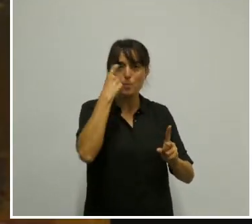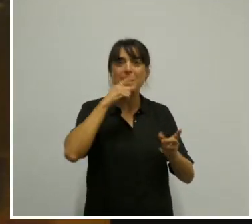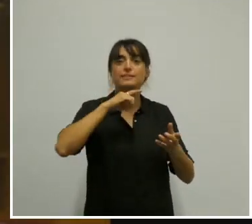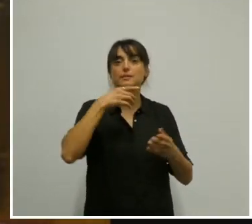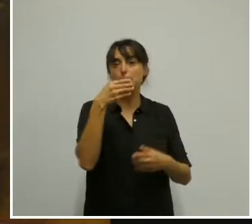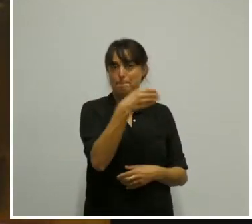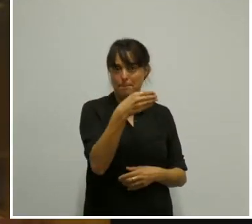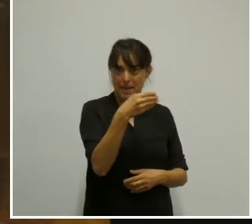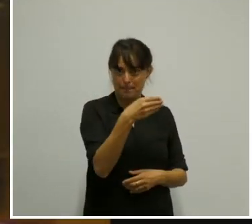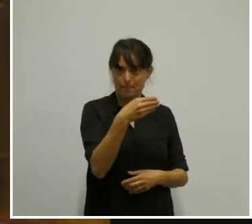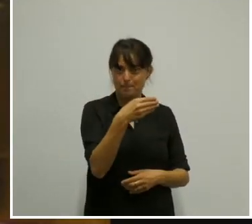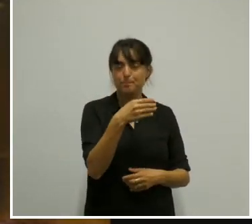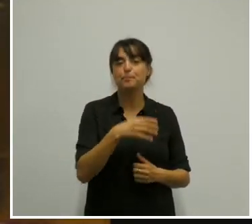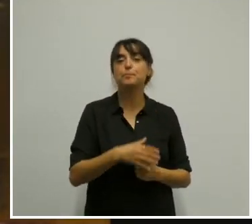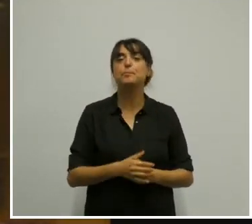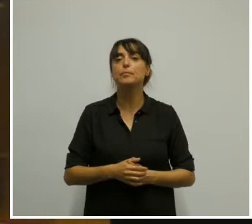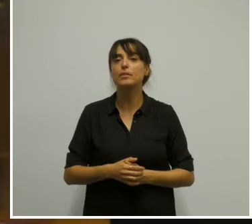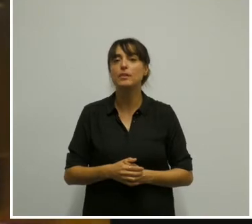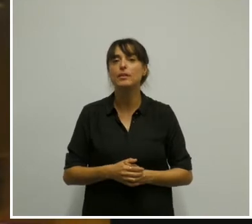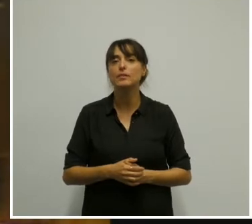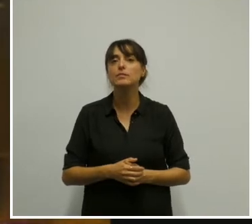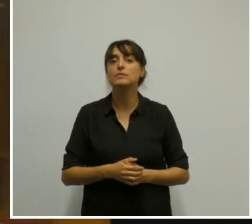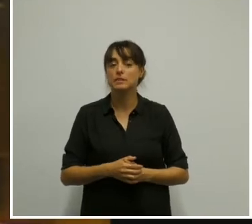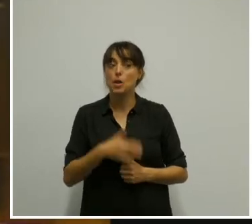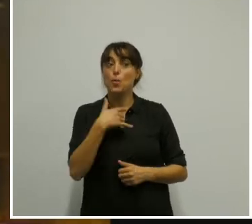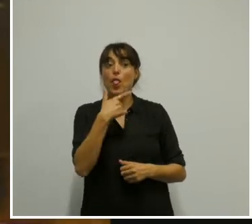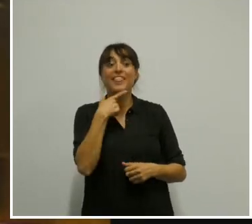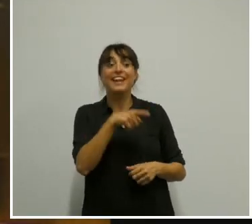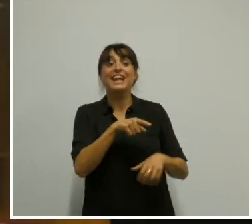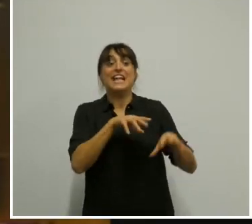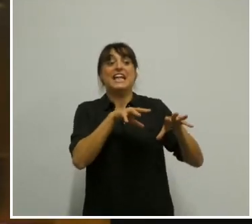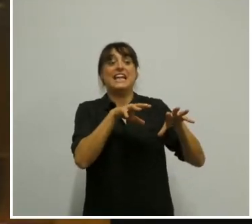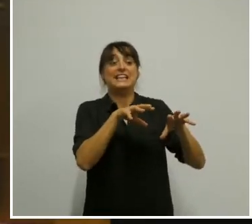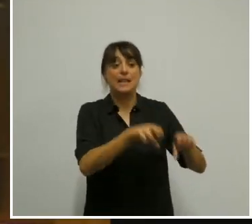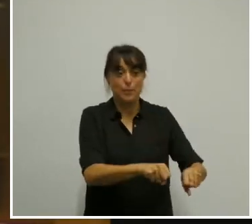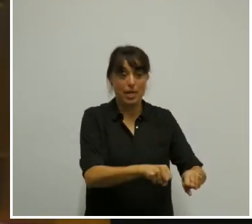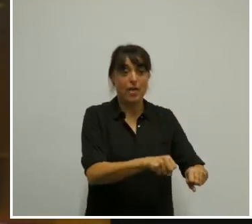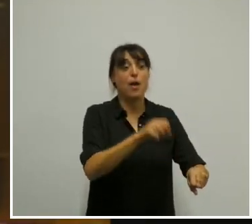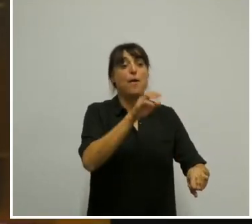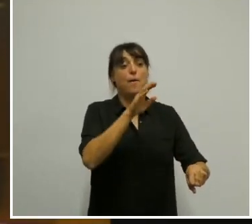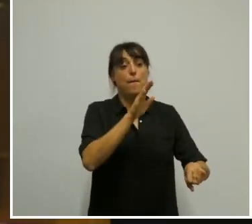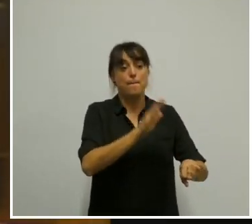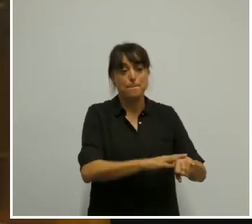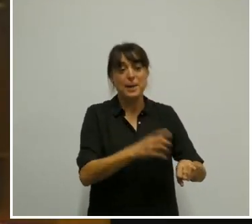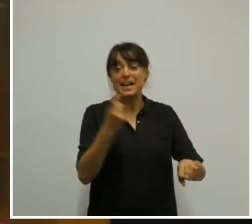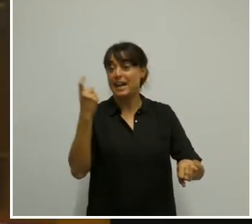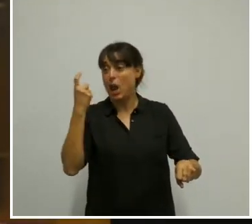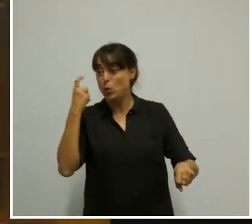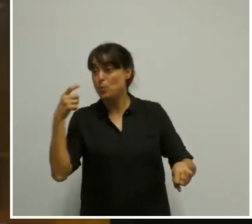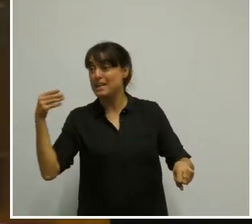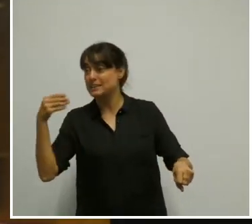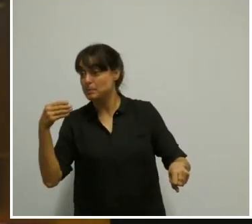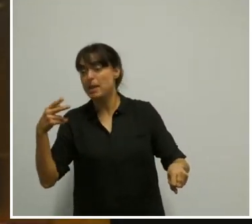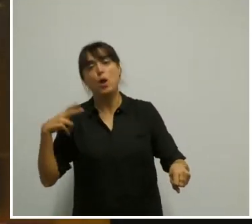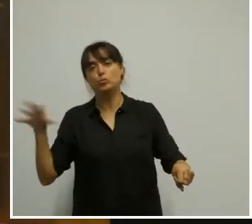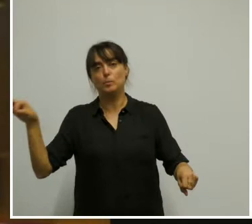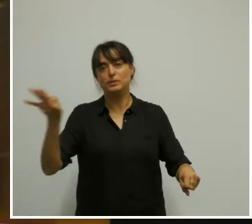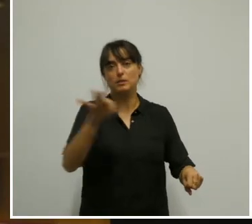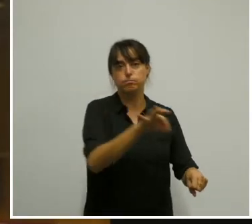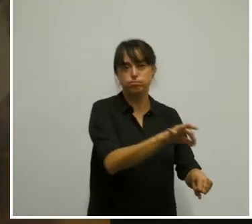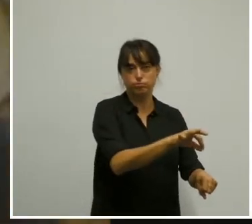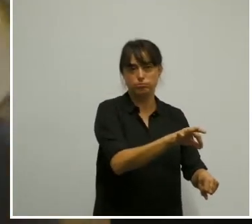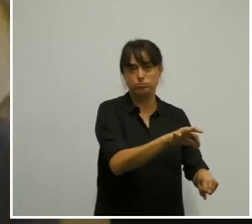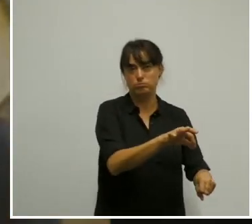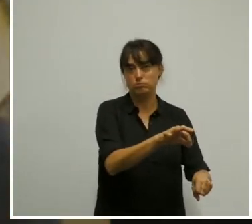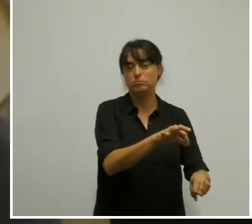de reserva de necessitats reservada per aquest motiu i entra en aquesta vacant de reserva és pla de xoc. Automàticament passa